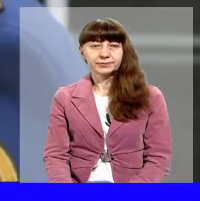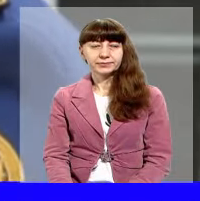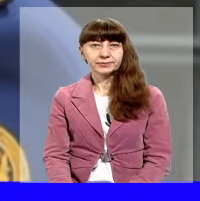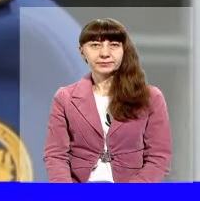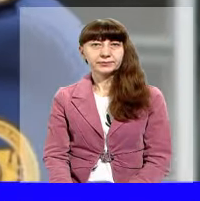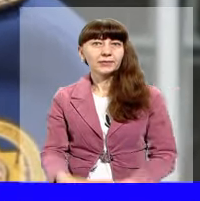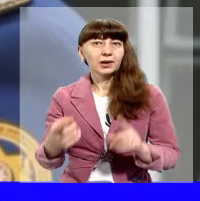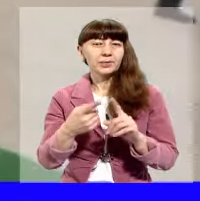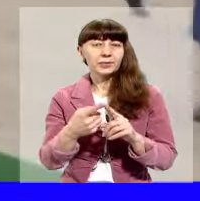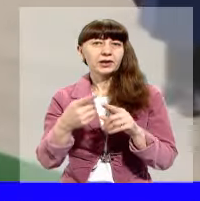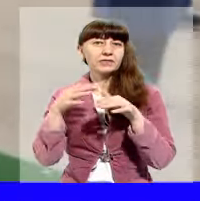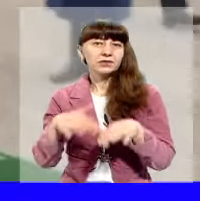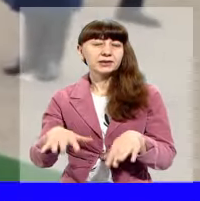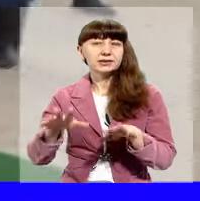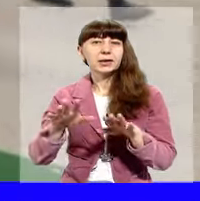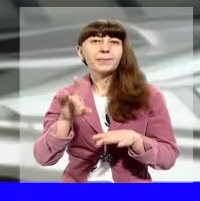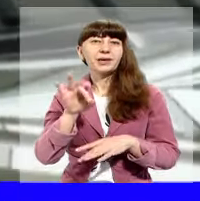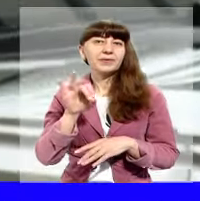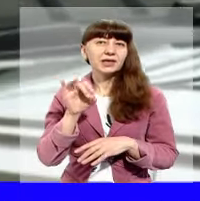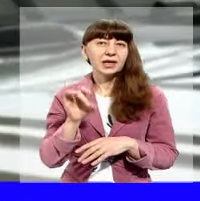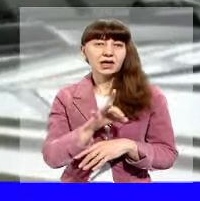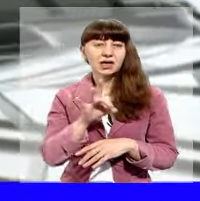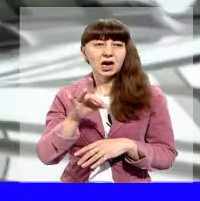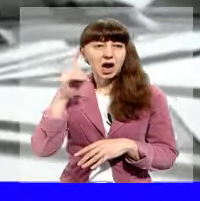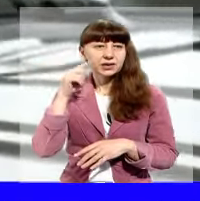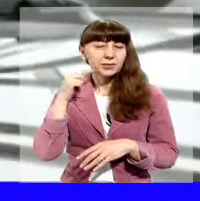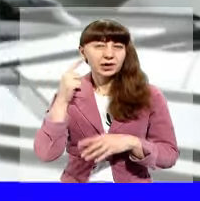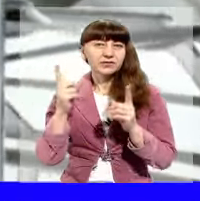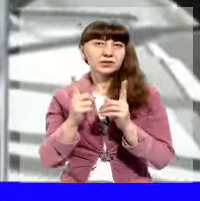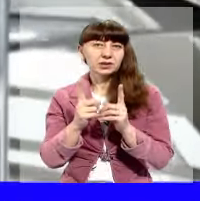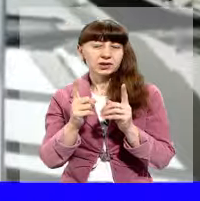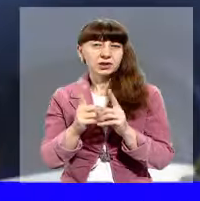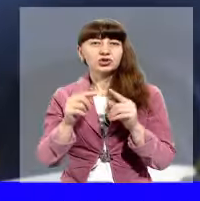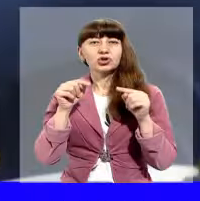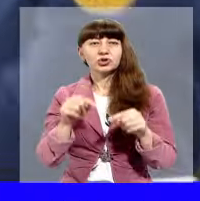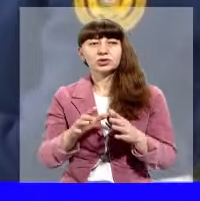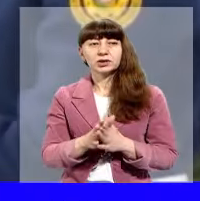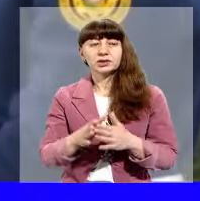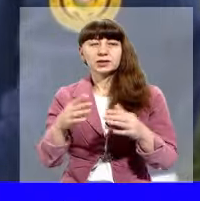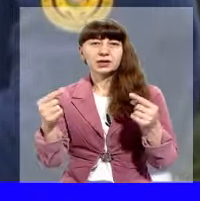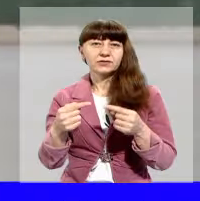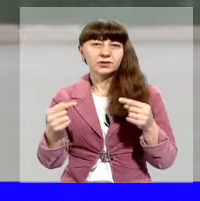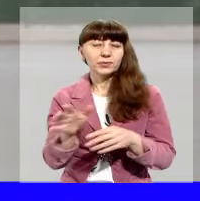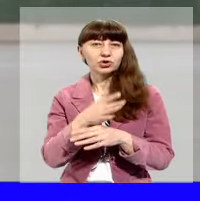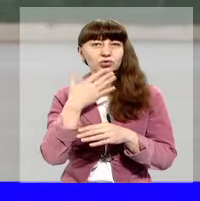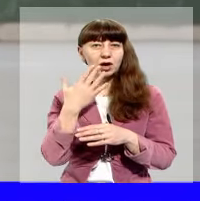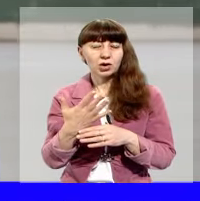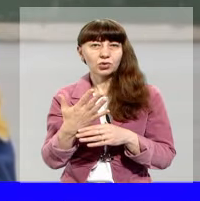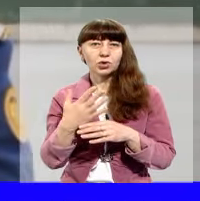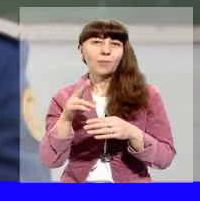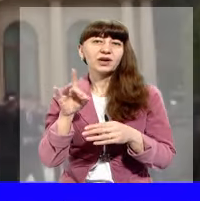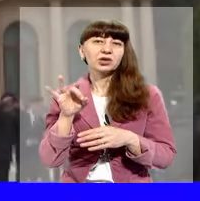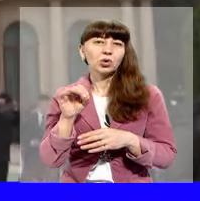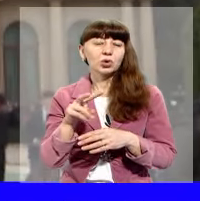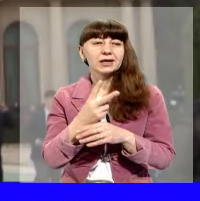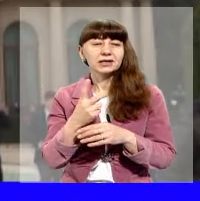Мемлекет басшысын Гейдар Алиев әуежайынан Әзірбайжан премьер-министрінің бірінші орынбасары қарсы алды. Халықаралық протоколға сай бұл үлкен құрметтің белгісі.